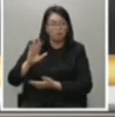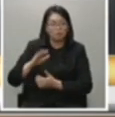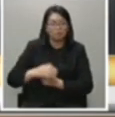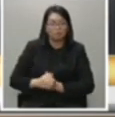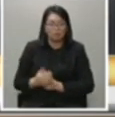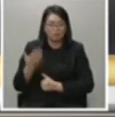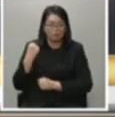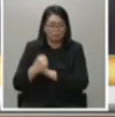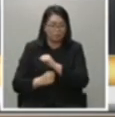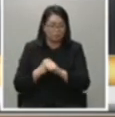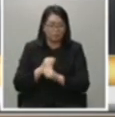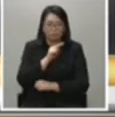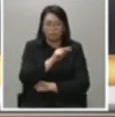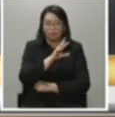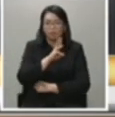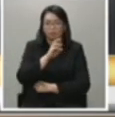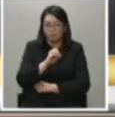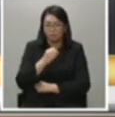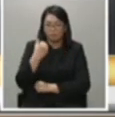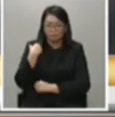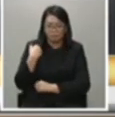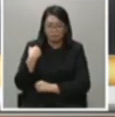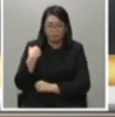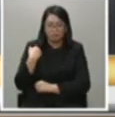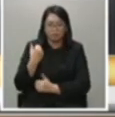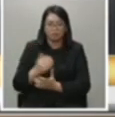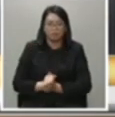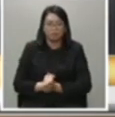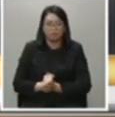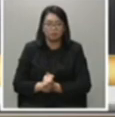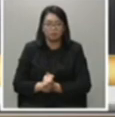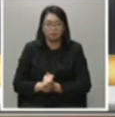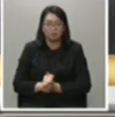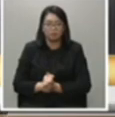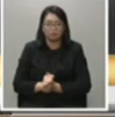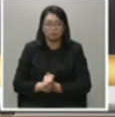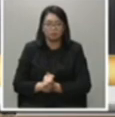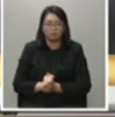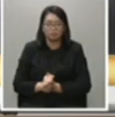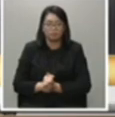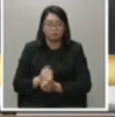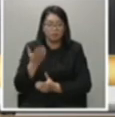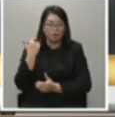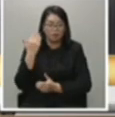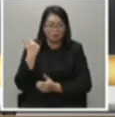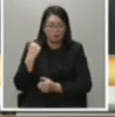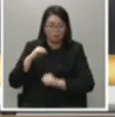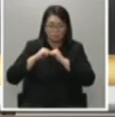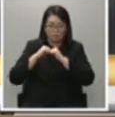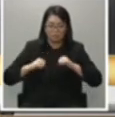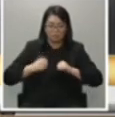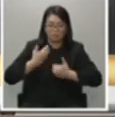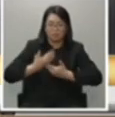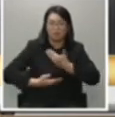ะในปี2560ที่มีการรุกคืบหนักขึ้นสำนักงานพาณิชย์